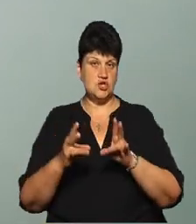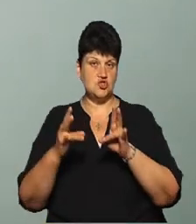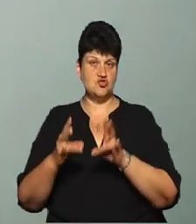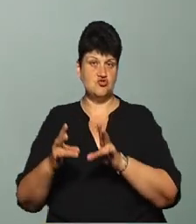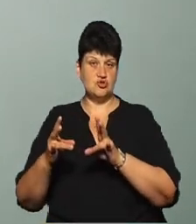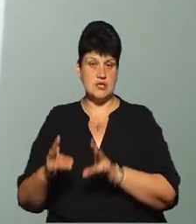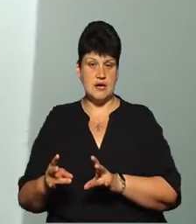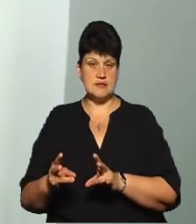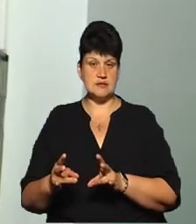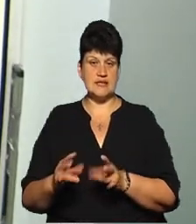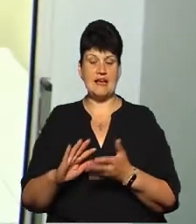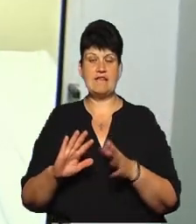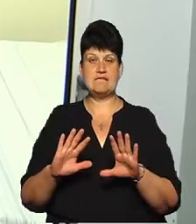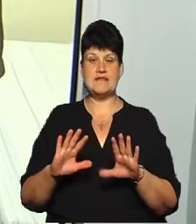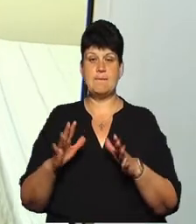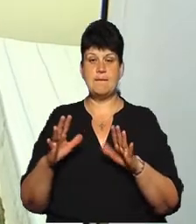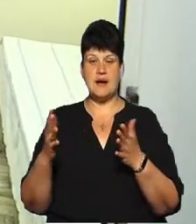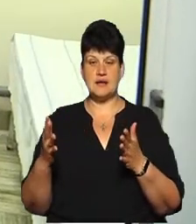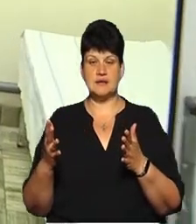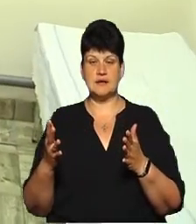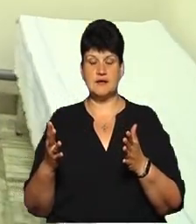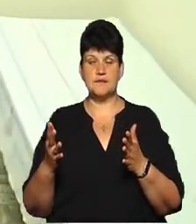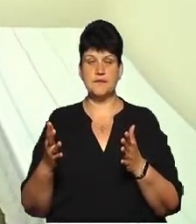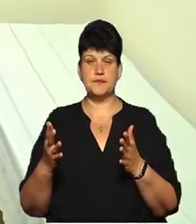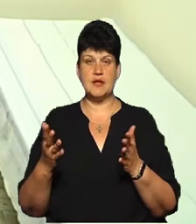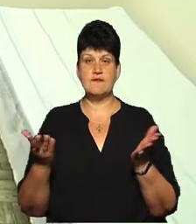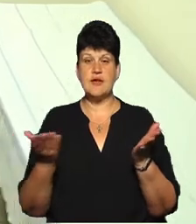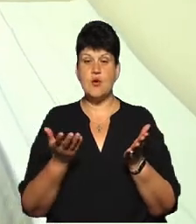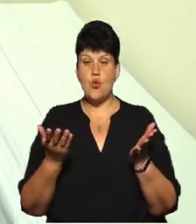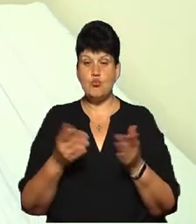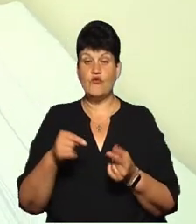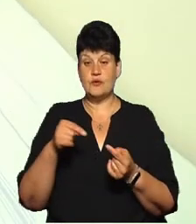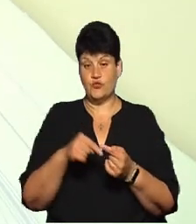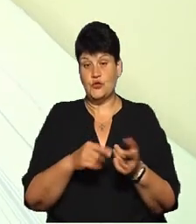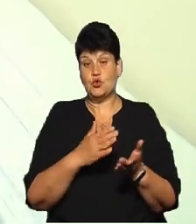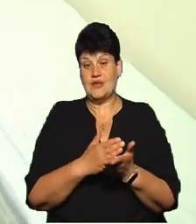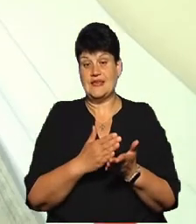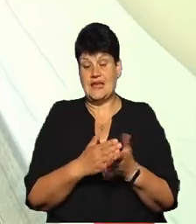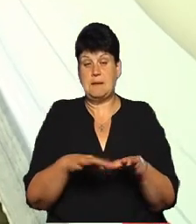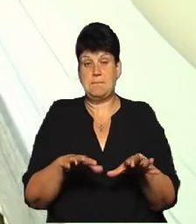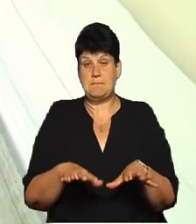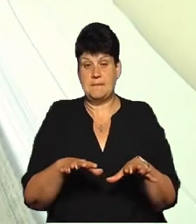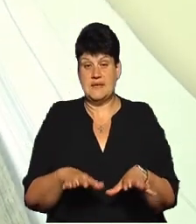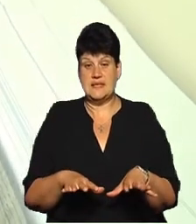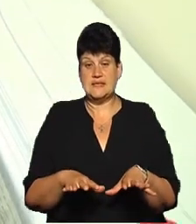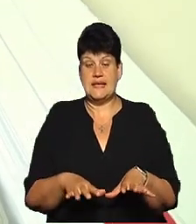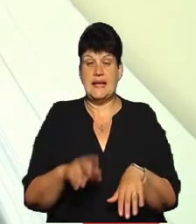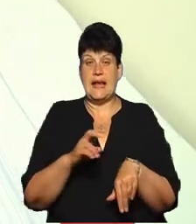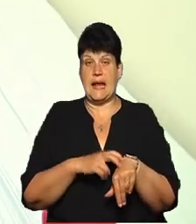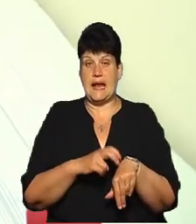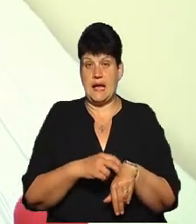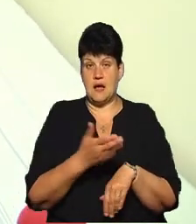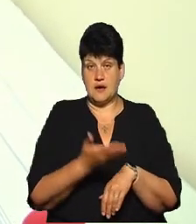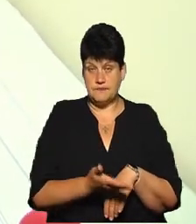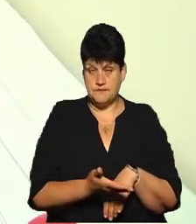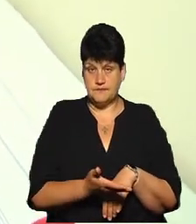всяких випадків, в якому відповідно є місце для лікаря, є кушетка